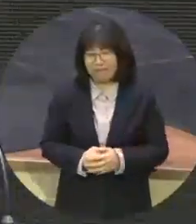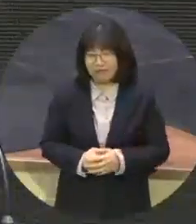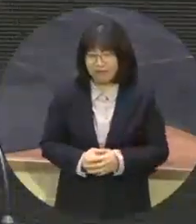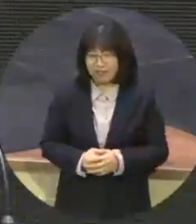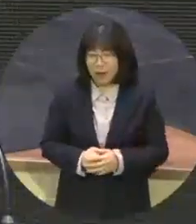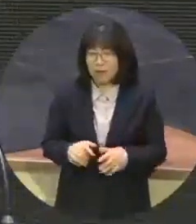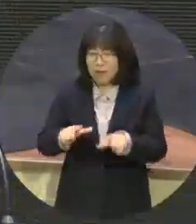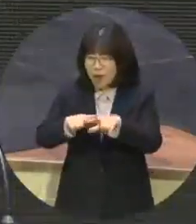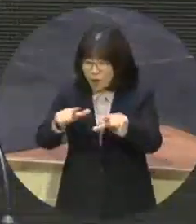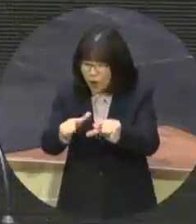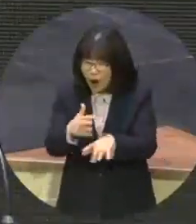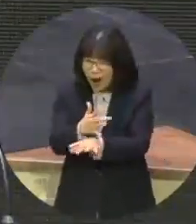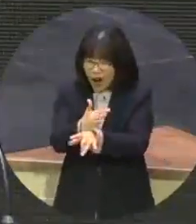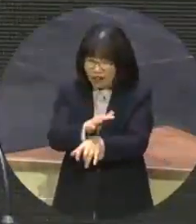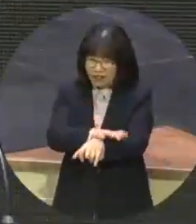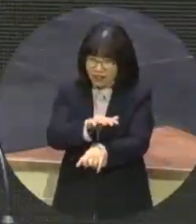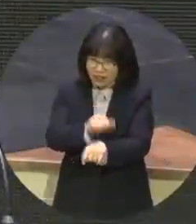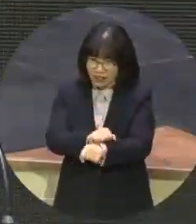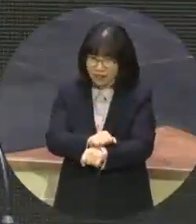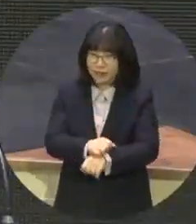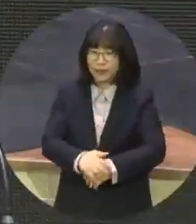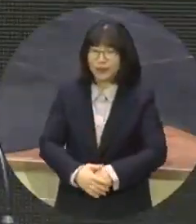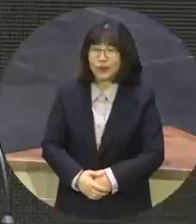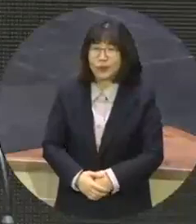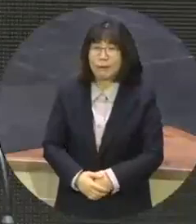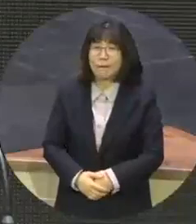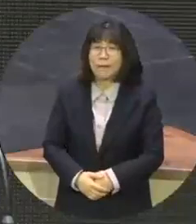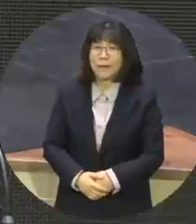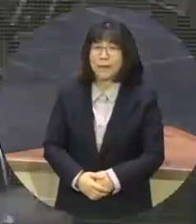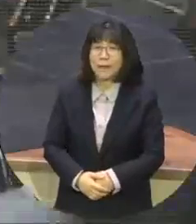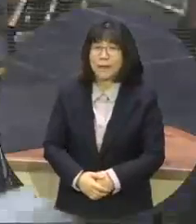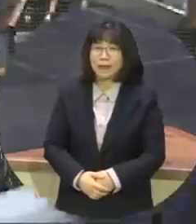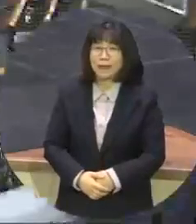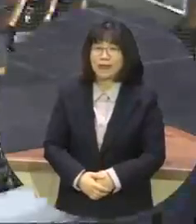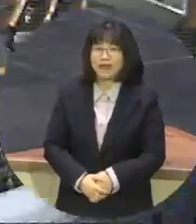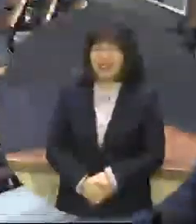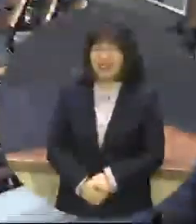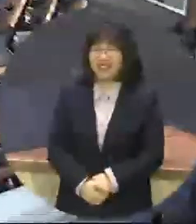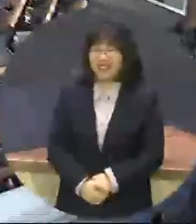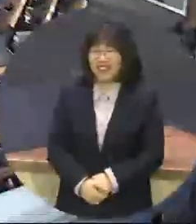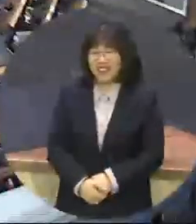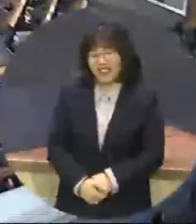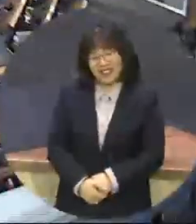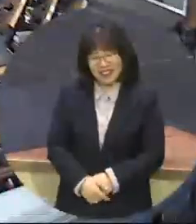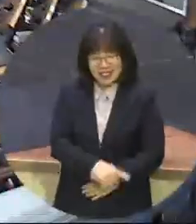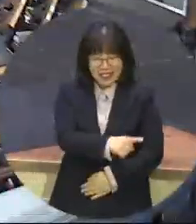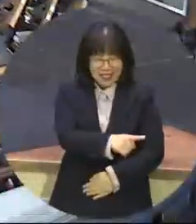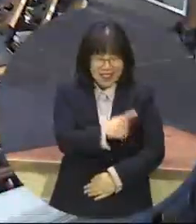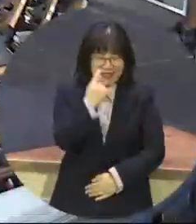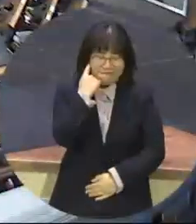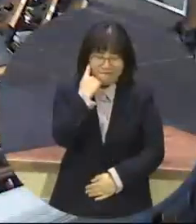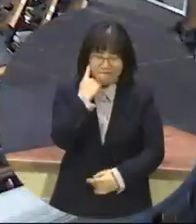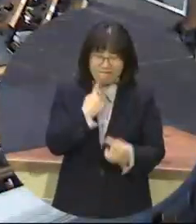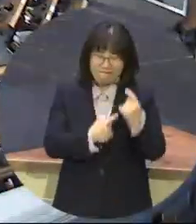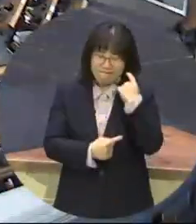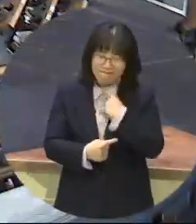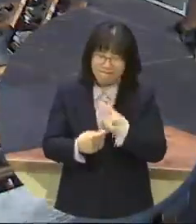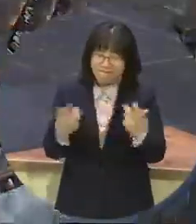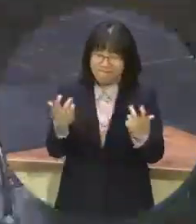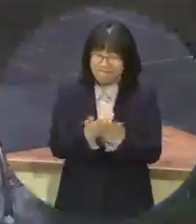절대 안 불러요. 그 DNA가 그래요. 우리 민족이 그래요. 그러니까 이게 보통 상처 많은 민족이 아니기 때문에